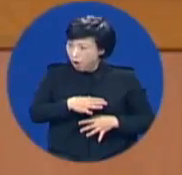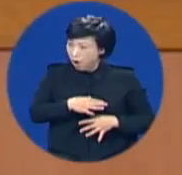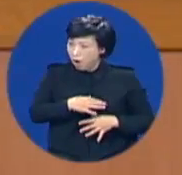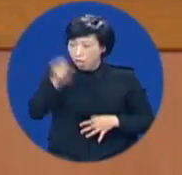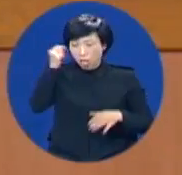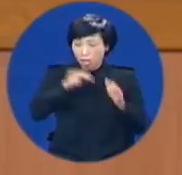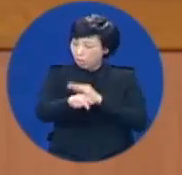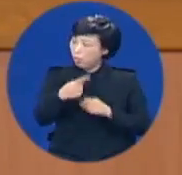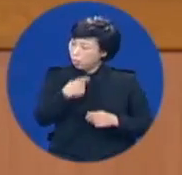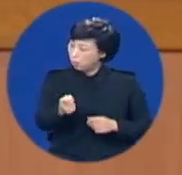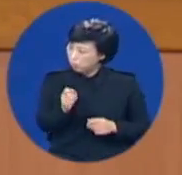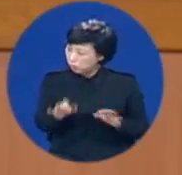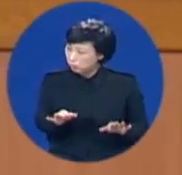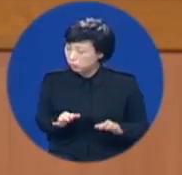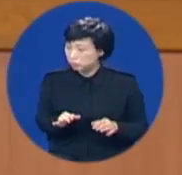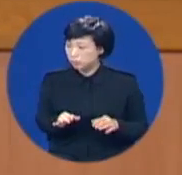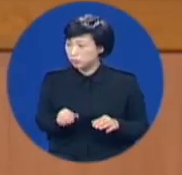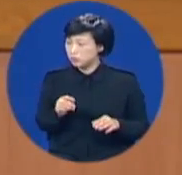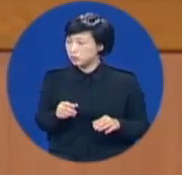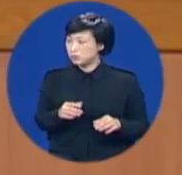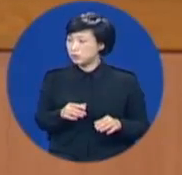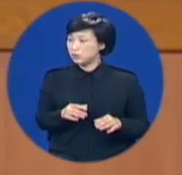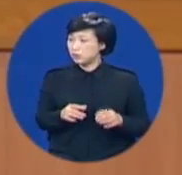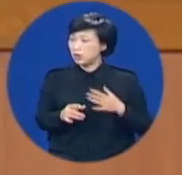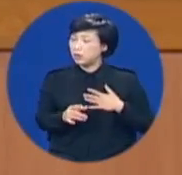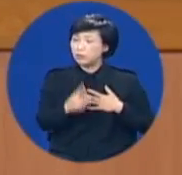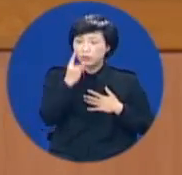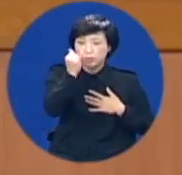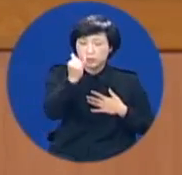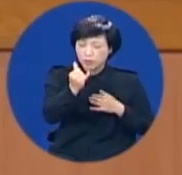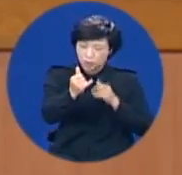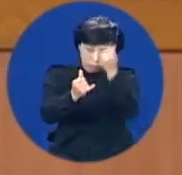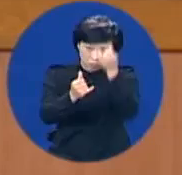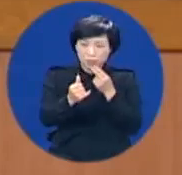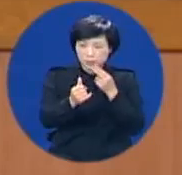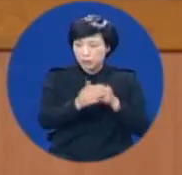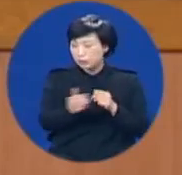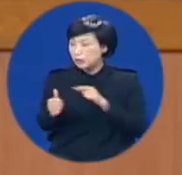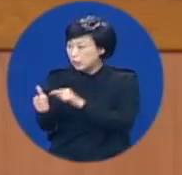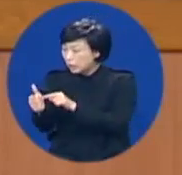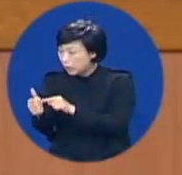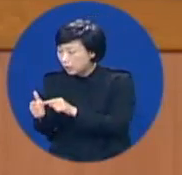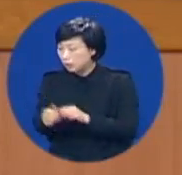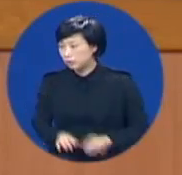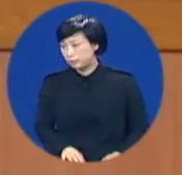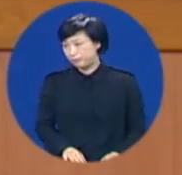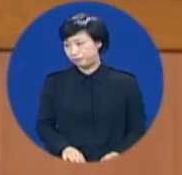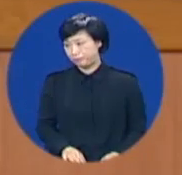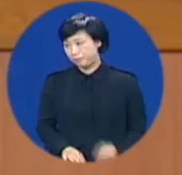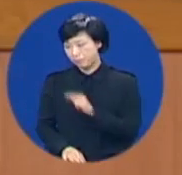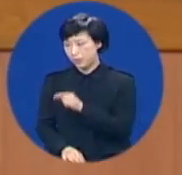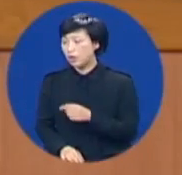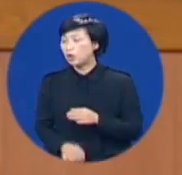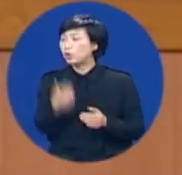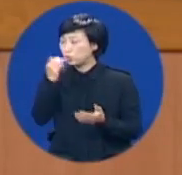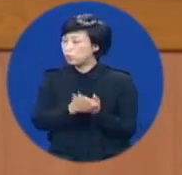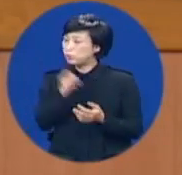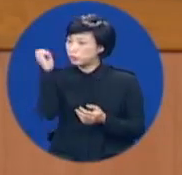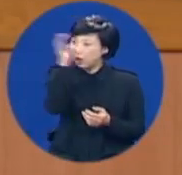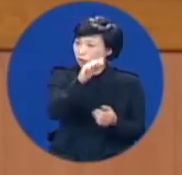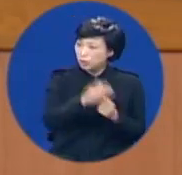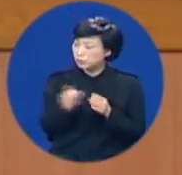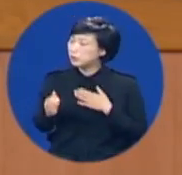보냈습니다. 제가 너무 불효운 것 같아서 얘가 돌을 던져서 그랬는데 그러지 말라고 타일러입니다